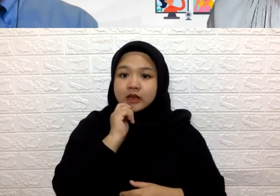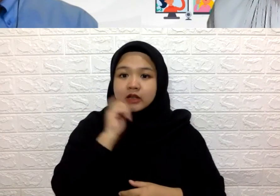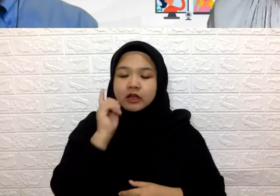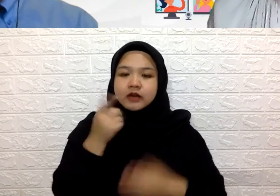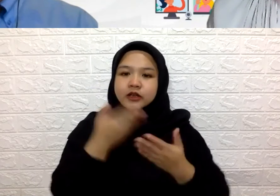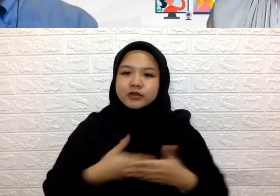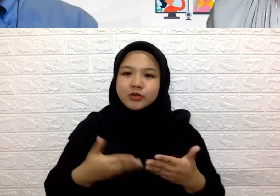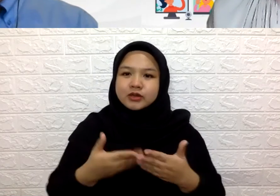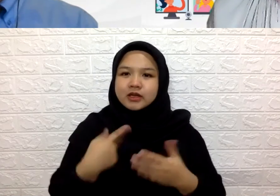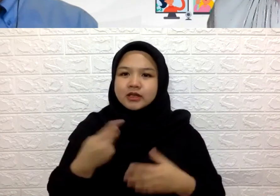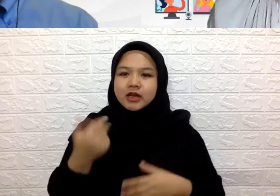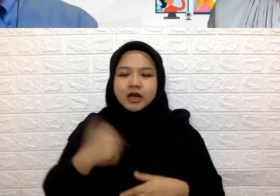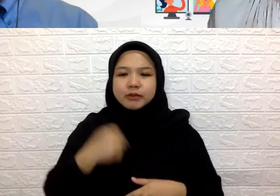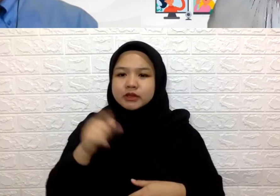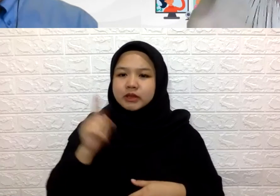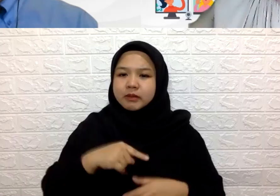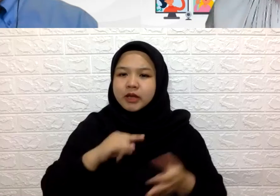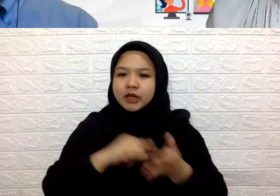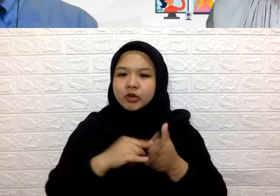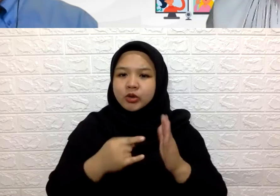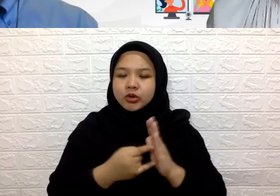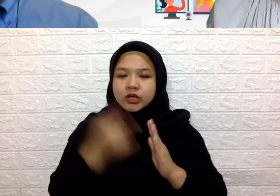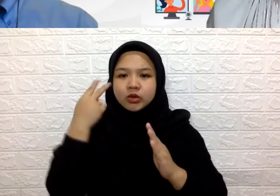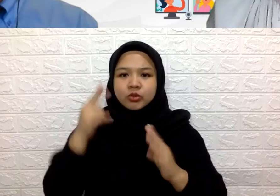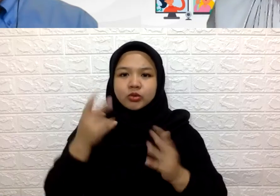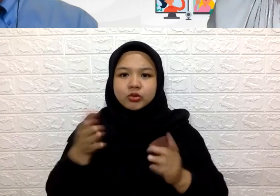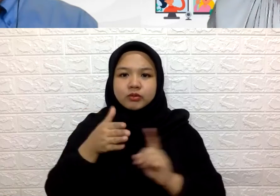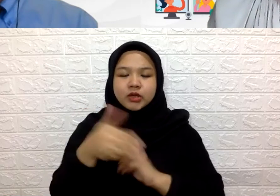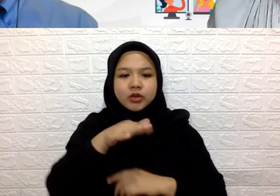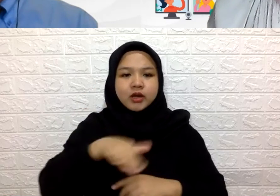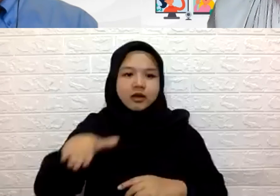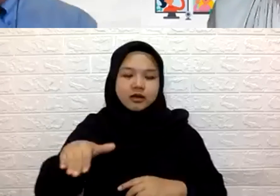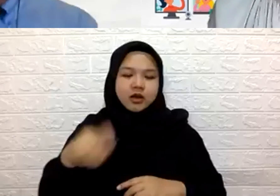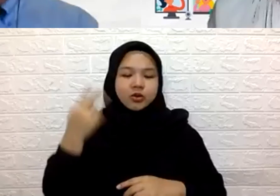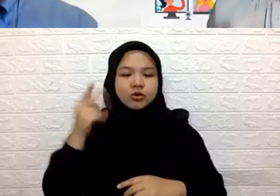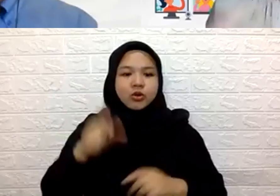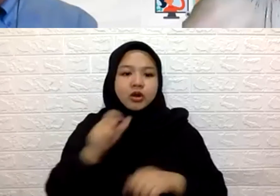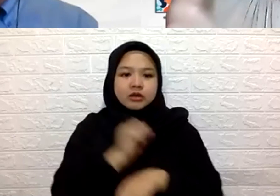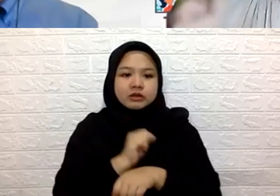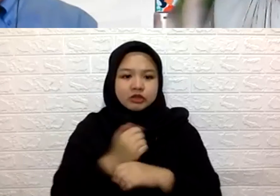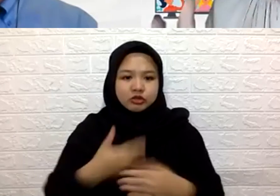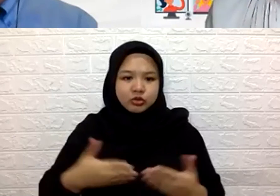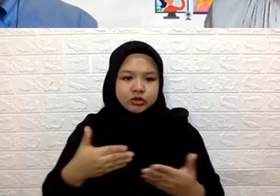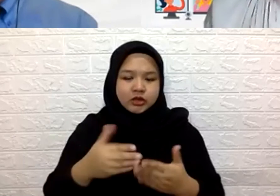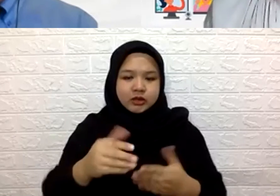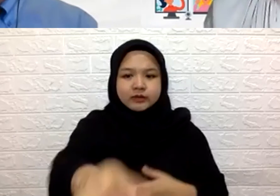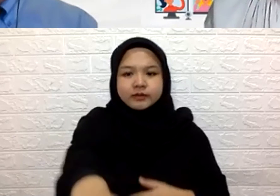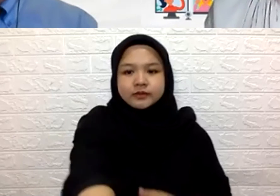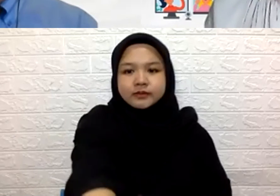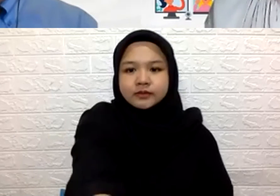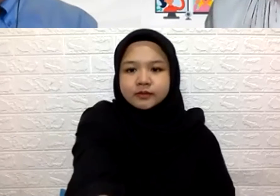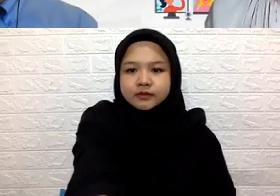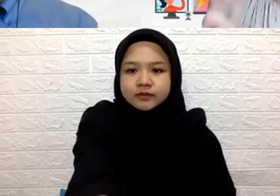kita tidak bisa menggunakan teknologi dalam konteks perlindungan anak untuk teman-teman pekerja sosial ya. Dan di situ salah satunya